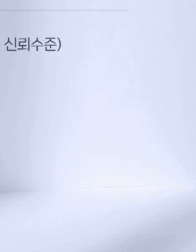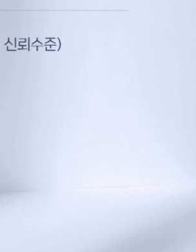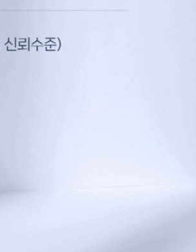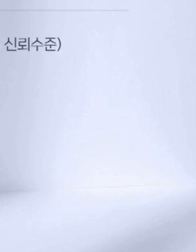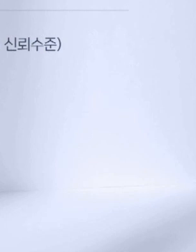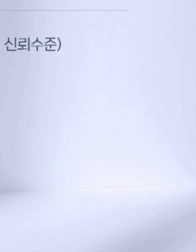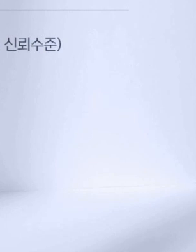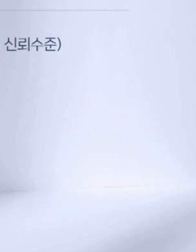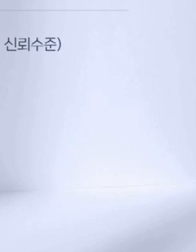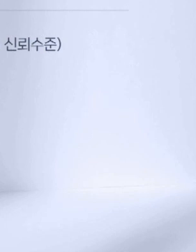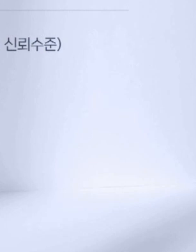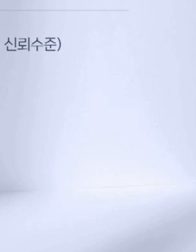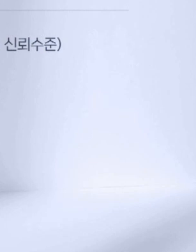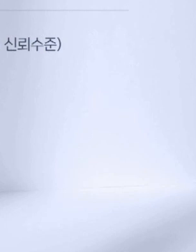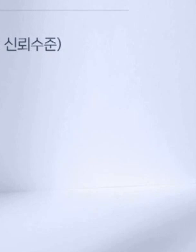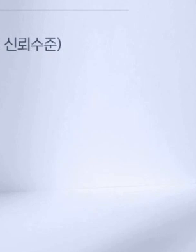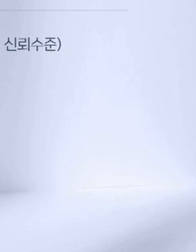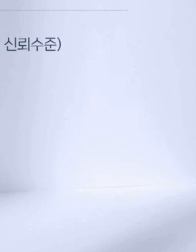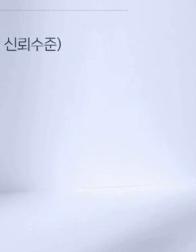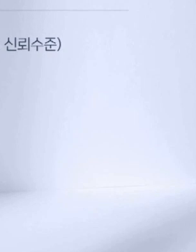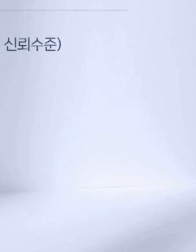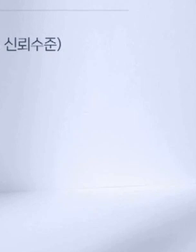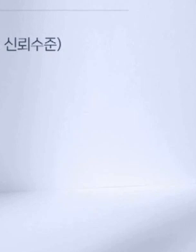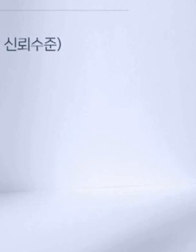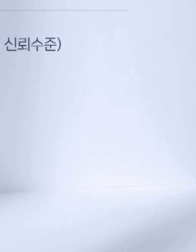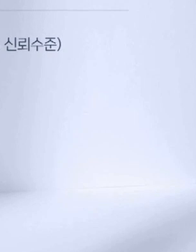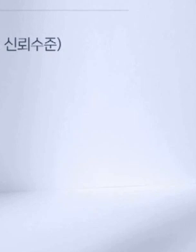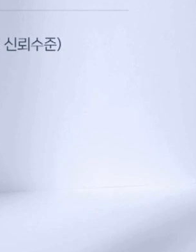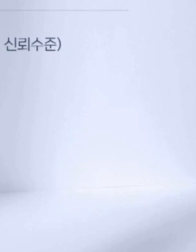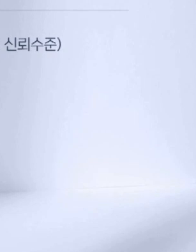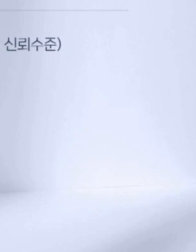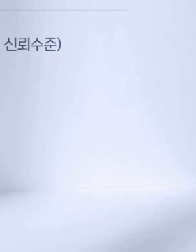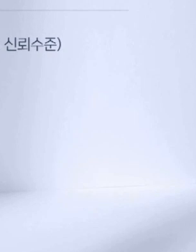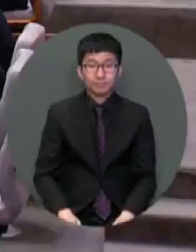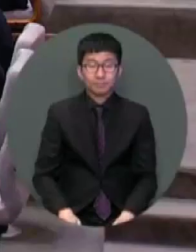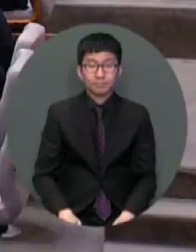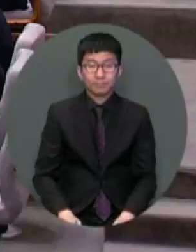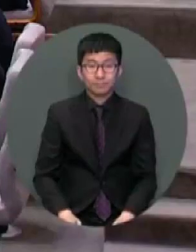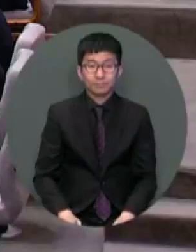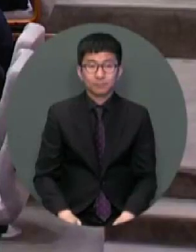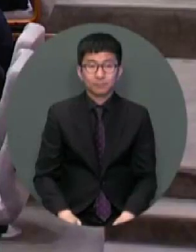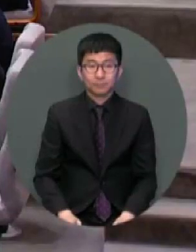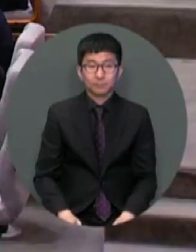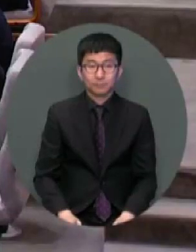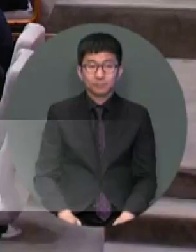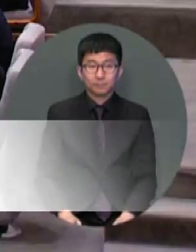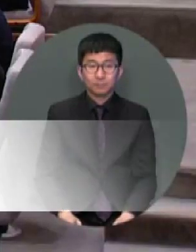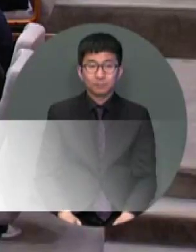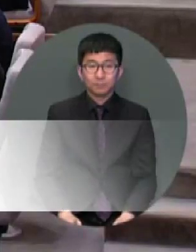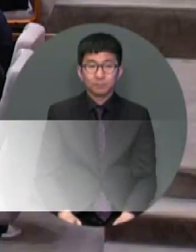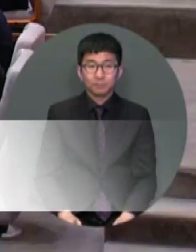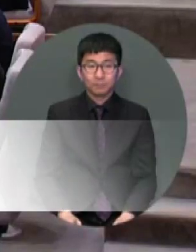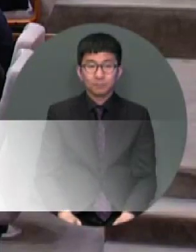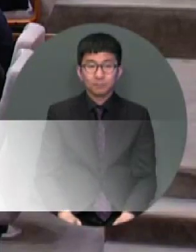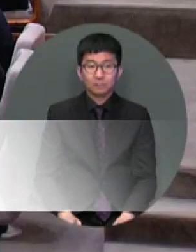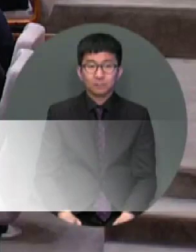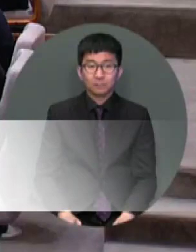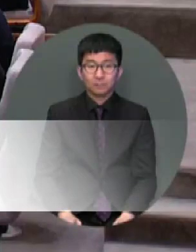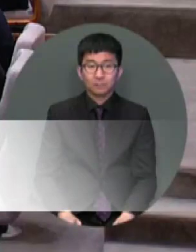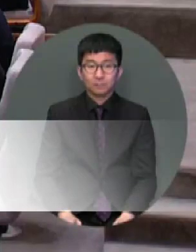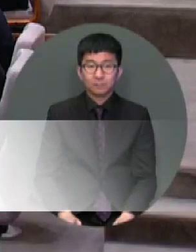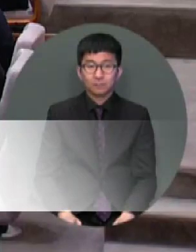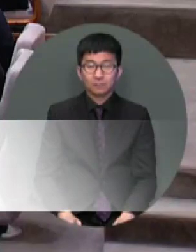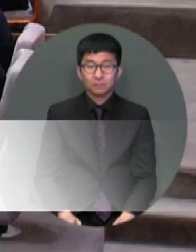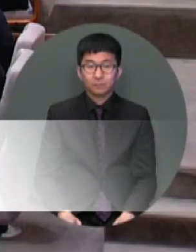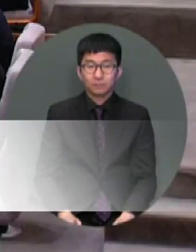하느냐는 질문에는 응답자의 79.7% 찬성했습니다 올해 마지막 국정감사에서도 의대 종원 문제가